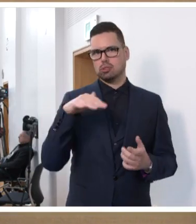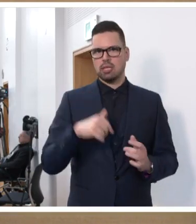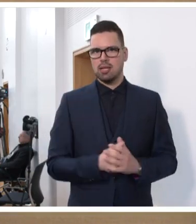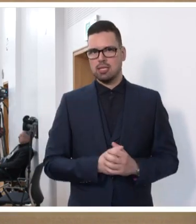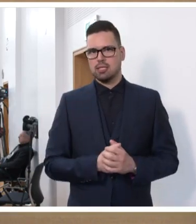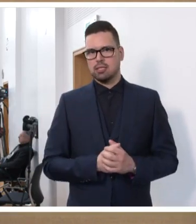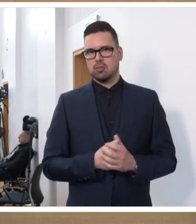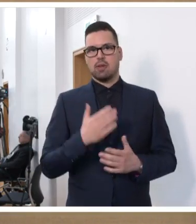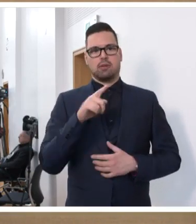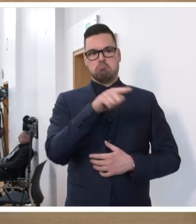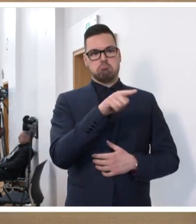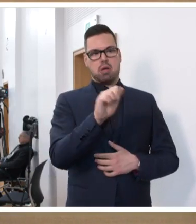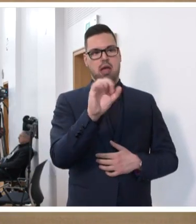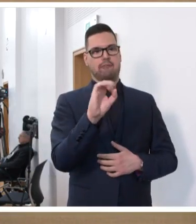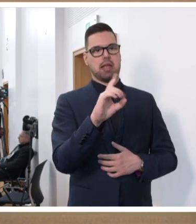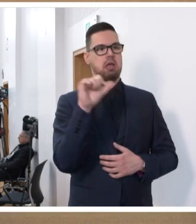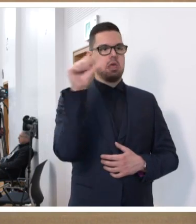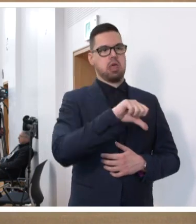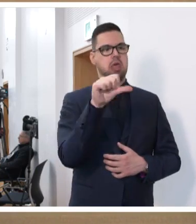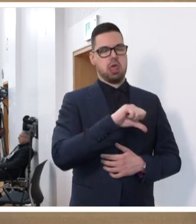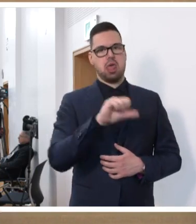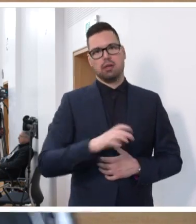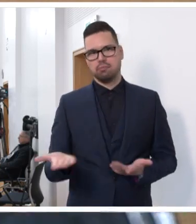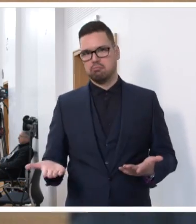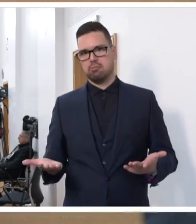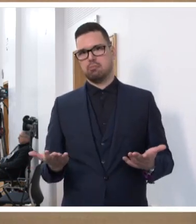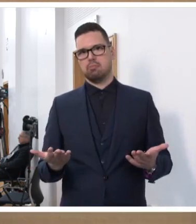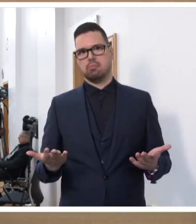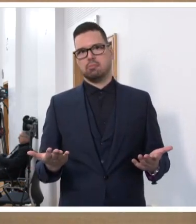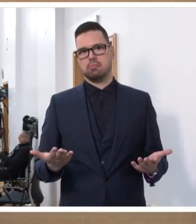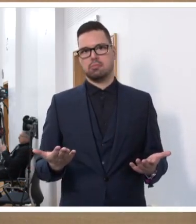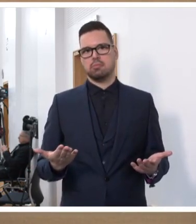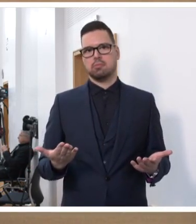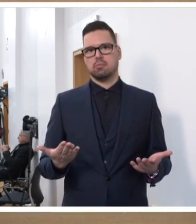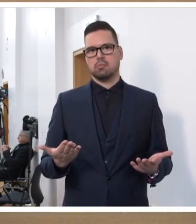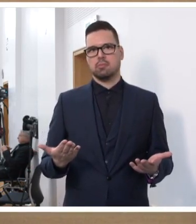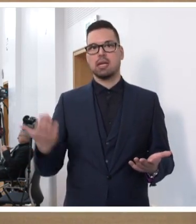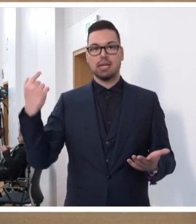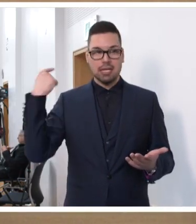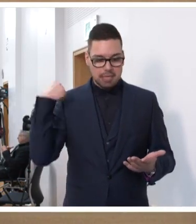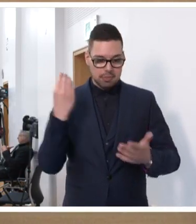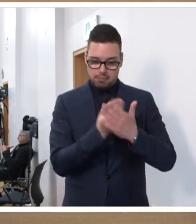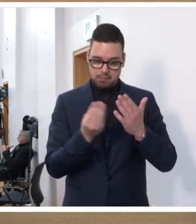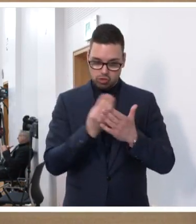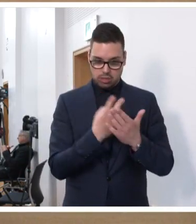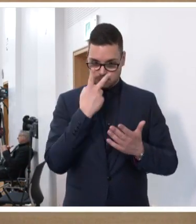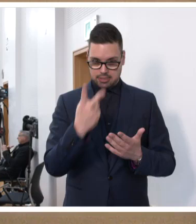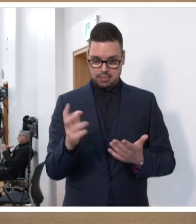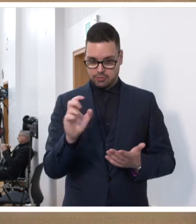suggerieren, dass wir von der AfD unsere Mandate nicht vom Wähler hätten. Aber den eben beschriebenen Fakt wollen Sie nicht